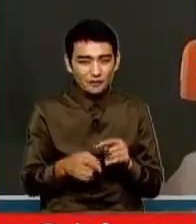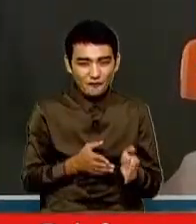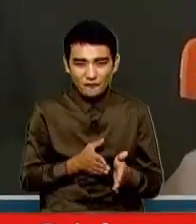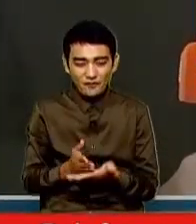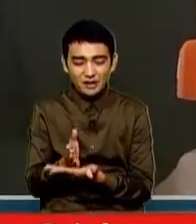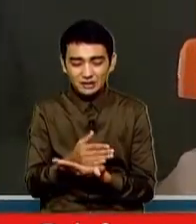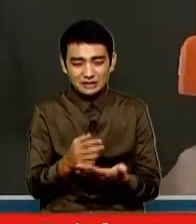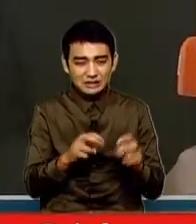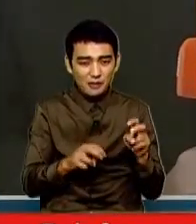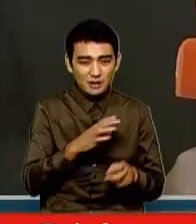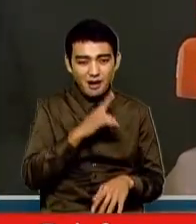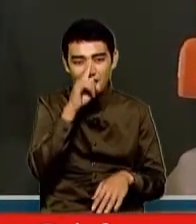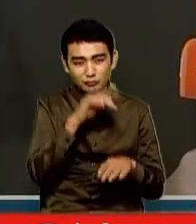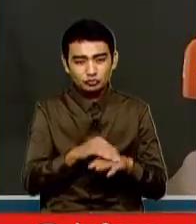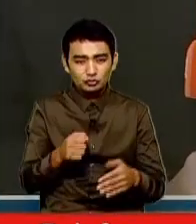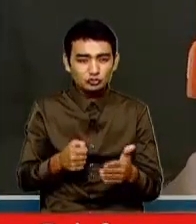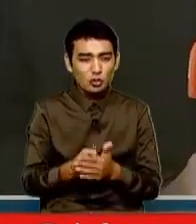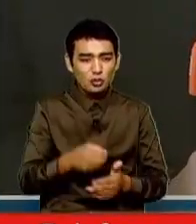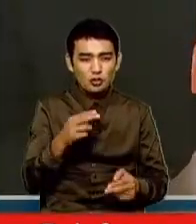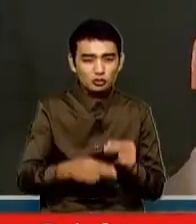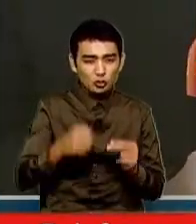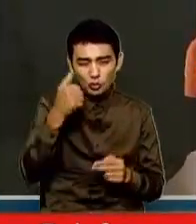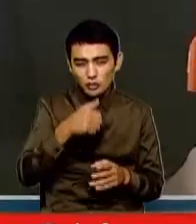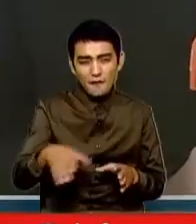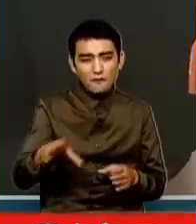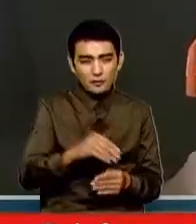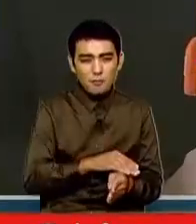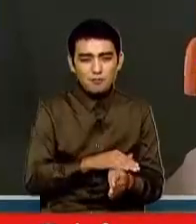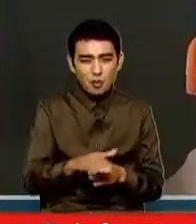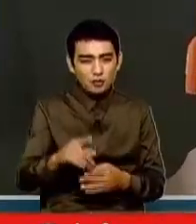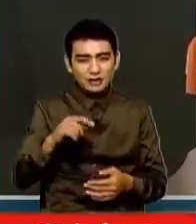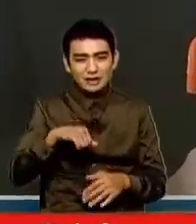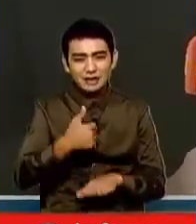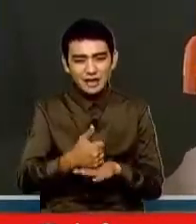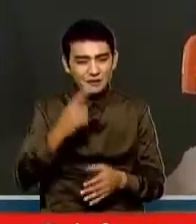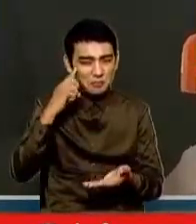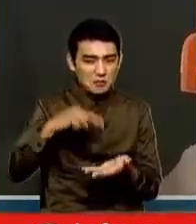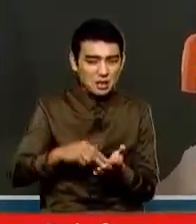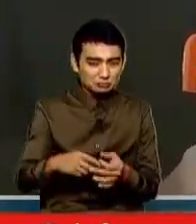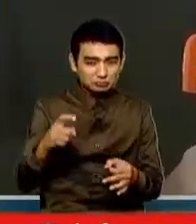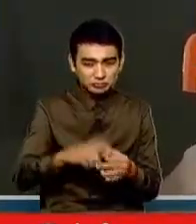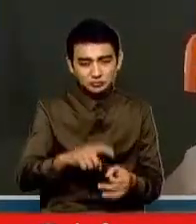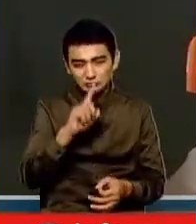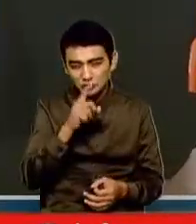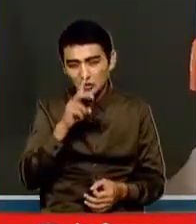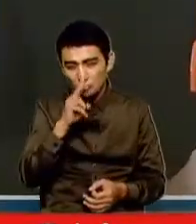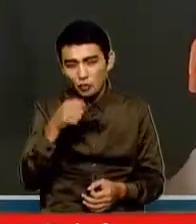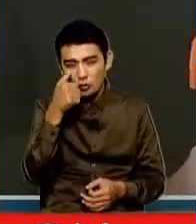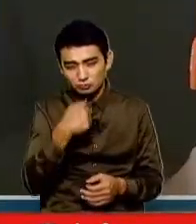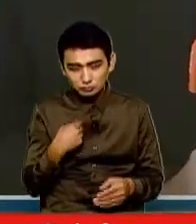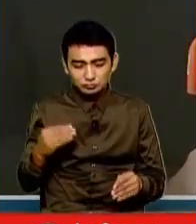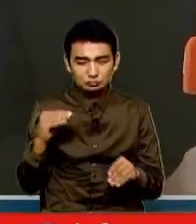Ал әкімдіктегілер жыл соңына дейін барлық мәселені бас жоспарға енгізіп, кемі 1-2 жыл көлемінде